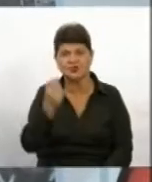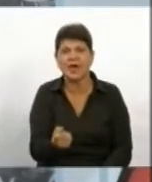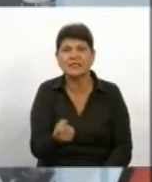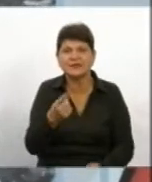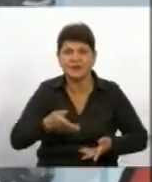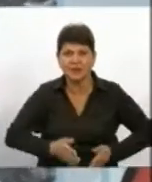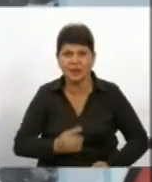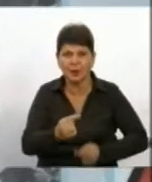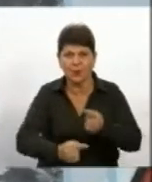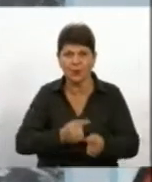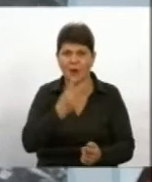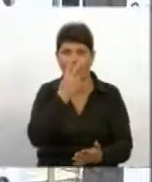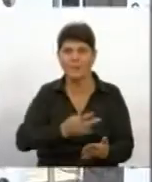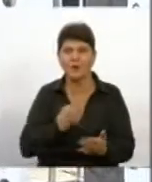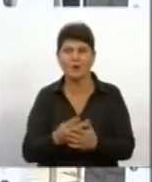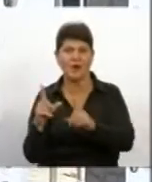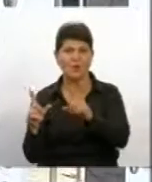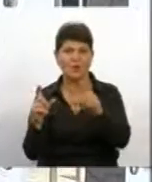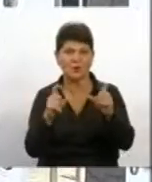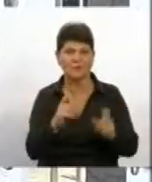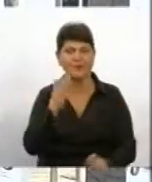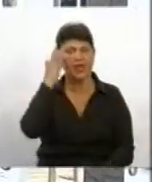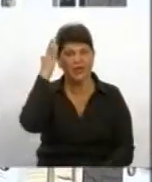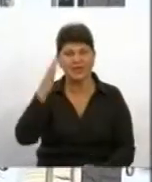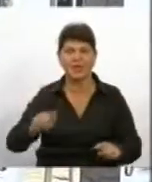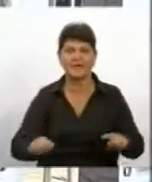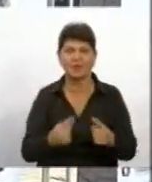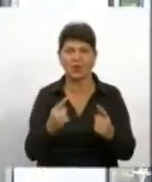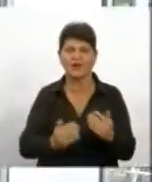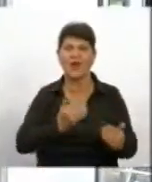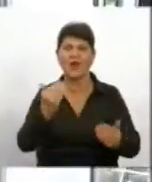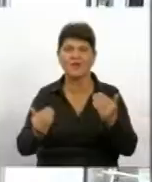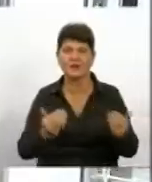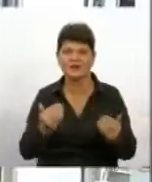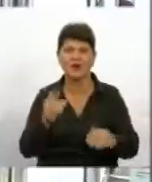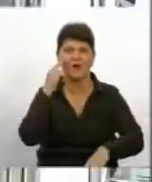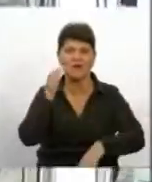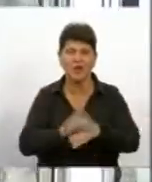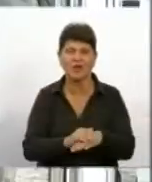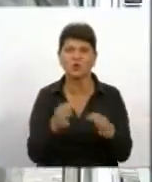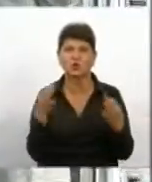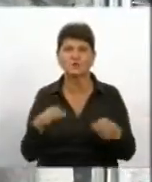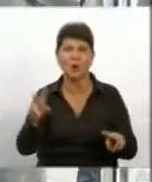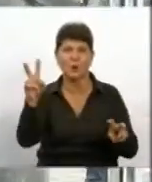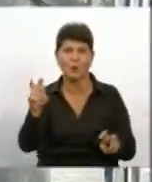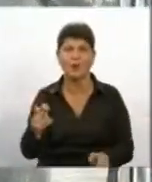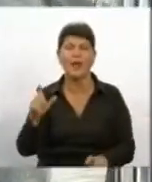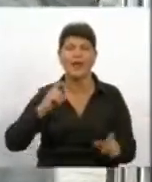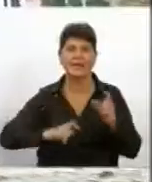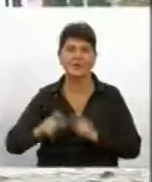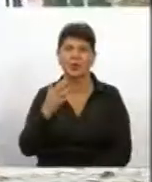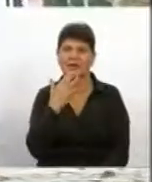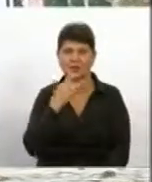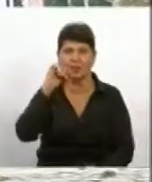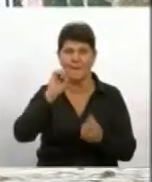все це проілюстровано фотографіями. Ідея створити виставку «Фактор свободи» належить Українському інституту національної пам'яті та